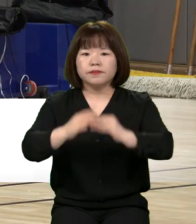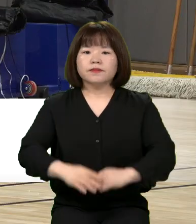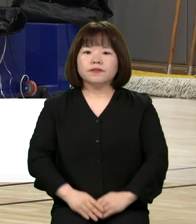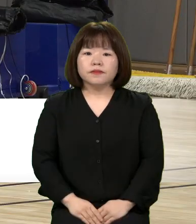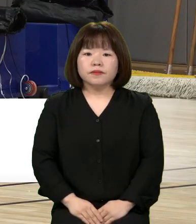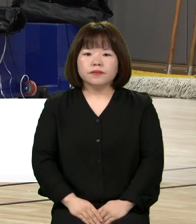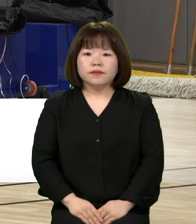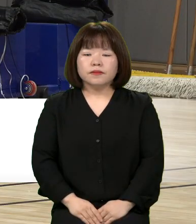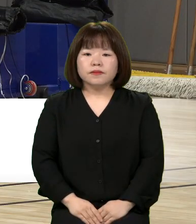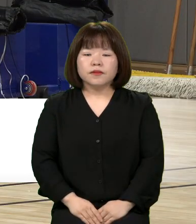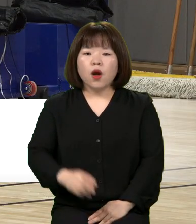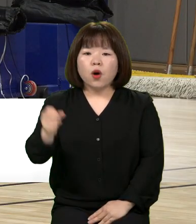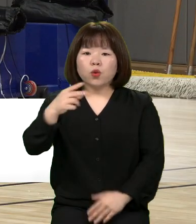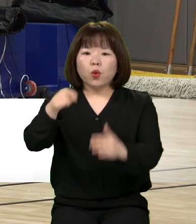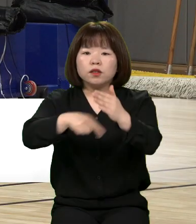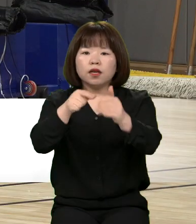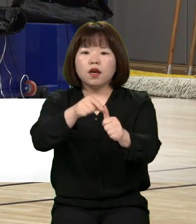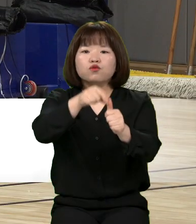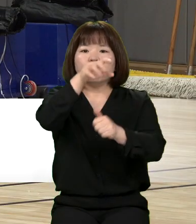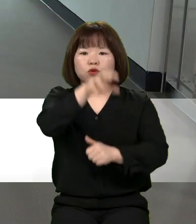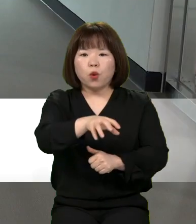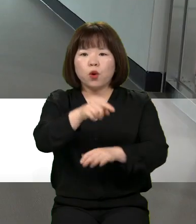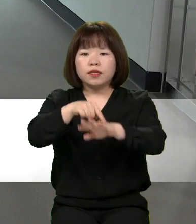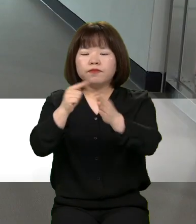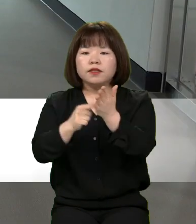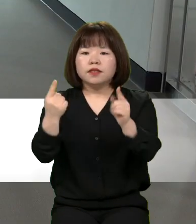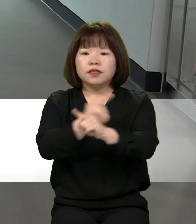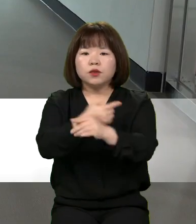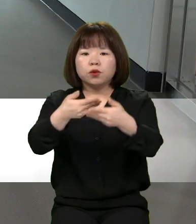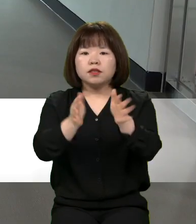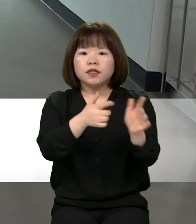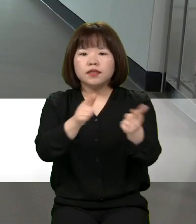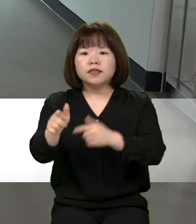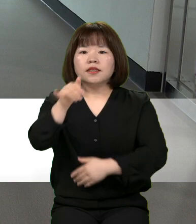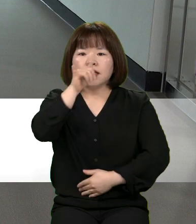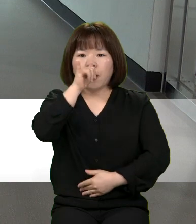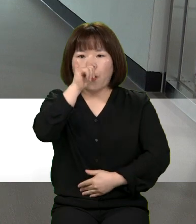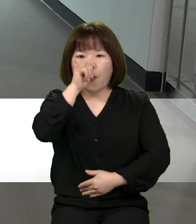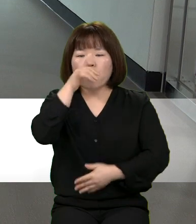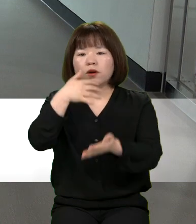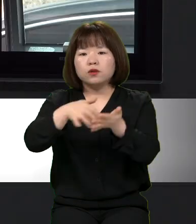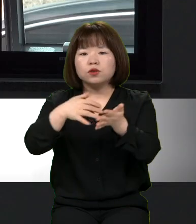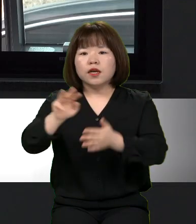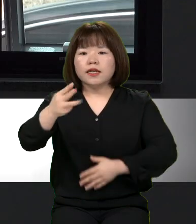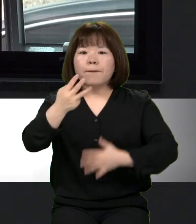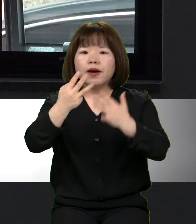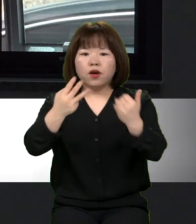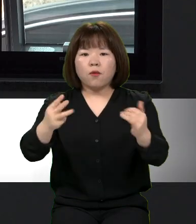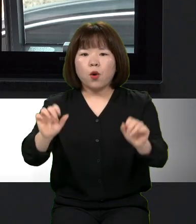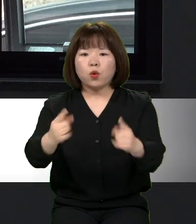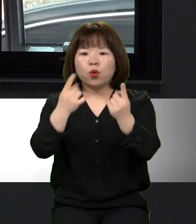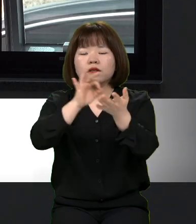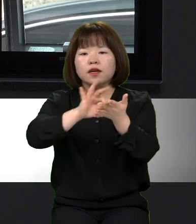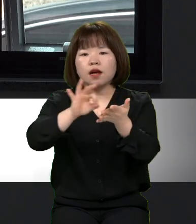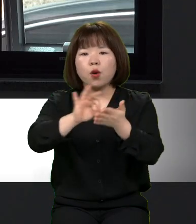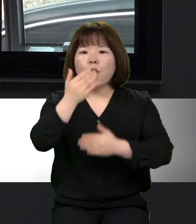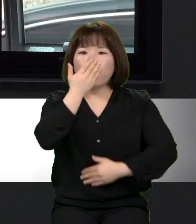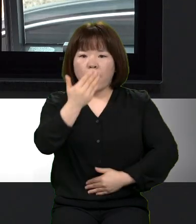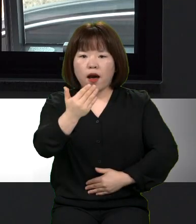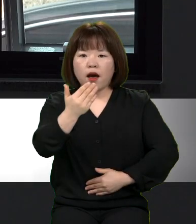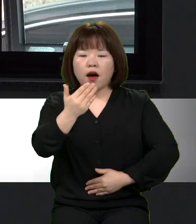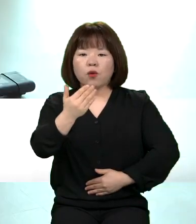확보하고 있습니다 또 이곳은 신뢰 9 호소와 심리치료 실 등을 갖춘 복합 공간으로 300여 명을 동시에